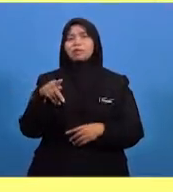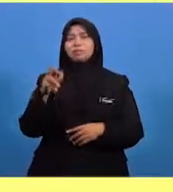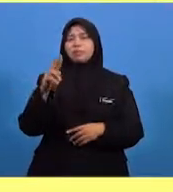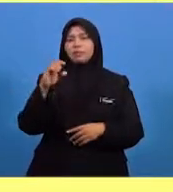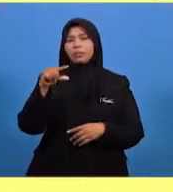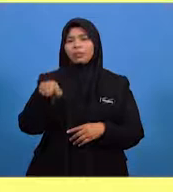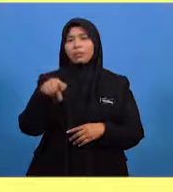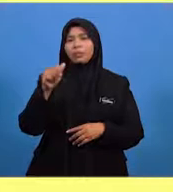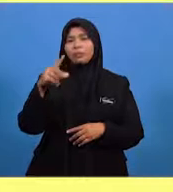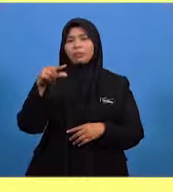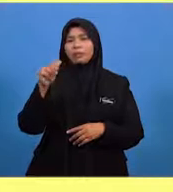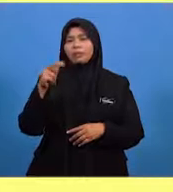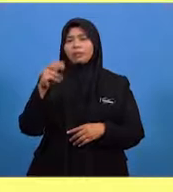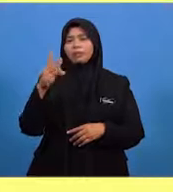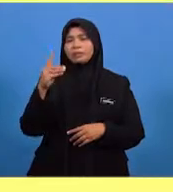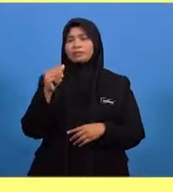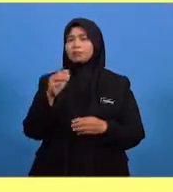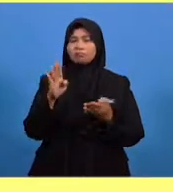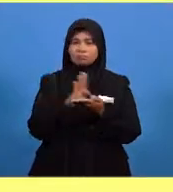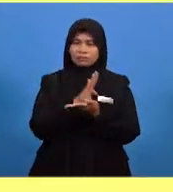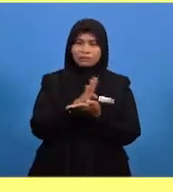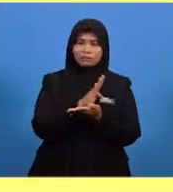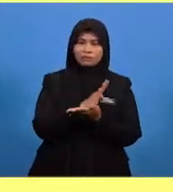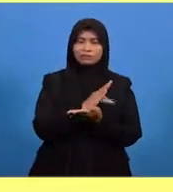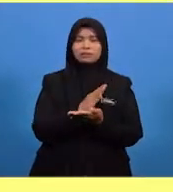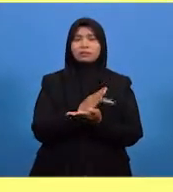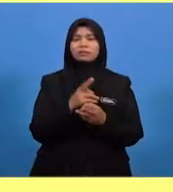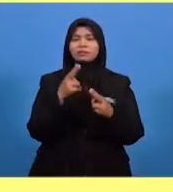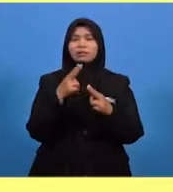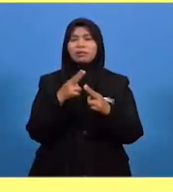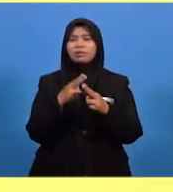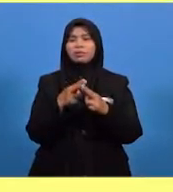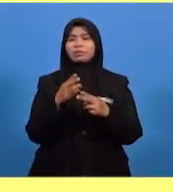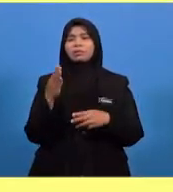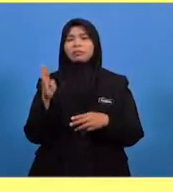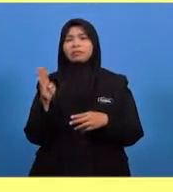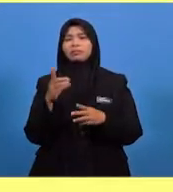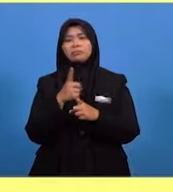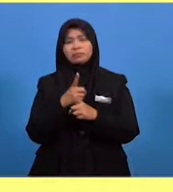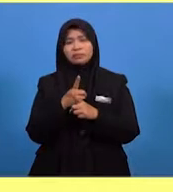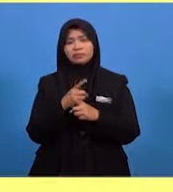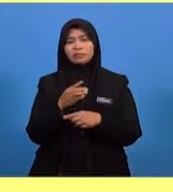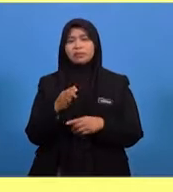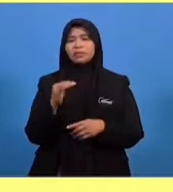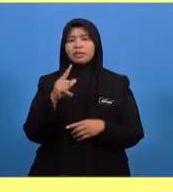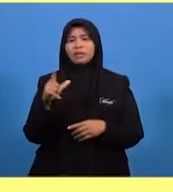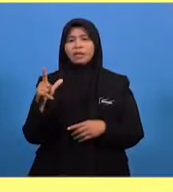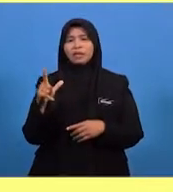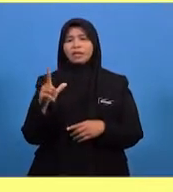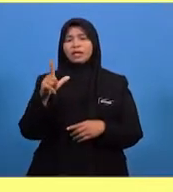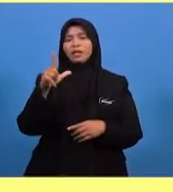dan risalah nama sebenar beliau atau nama samaran beliau